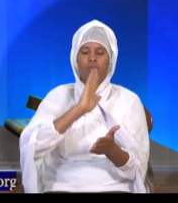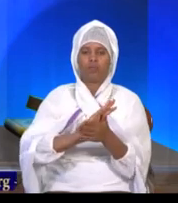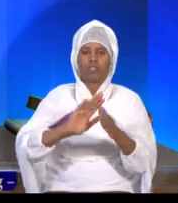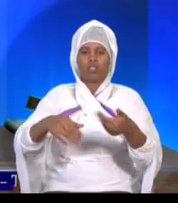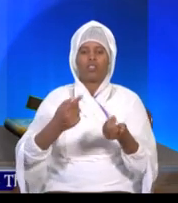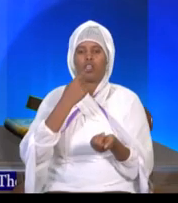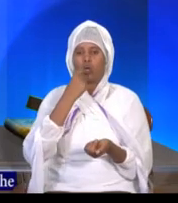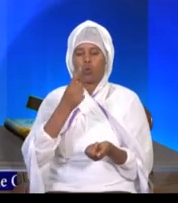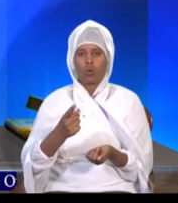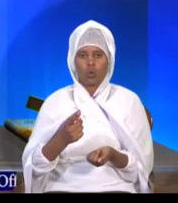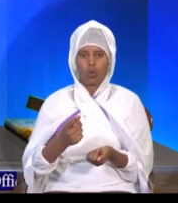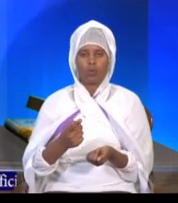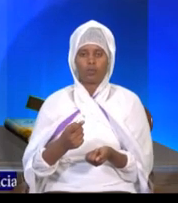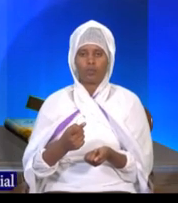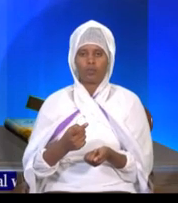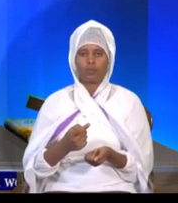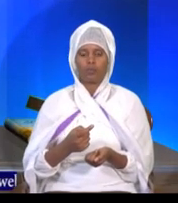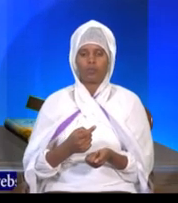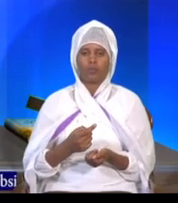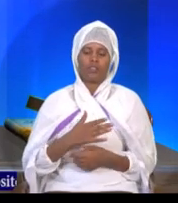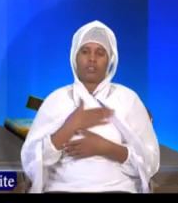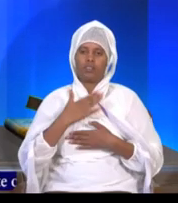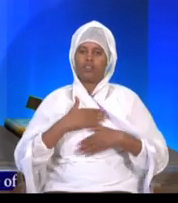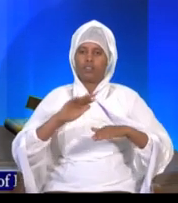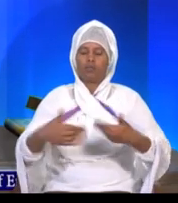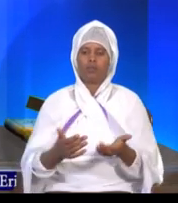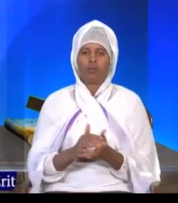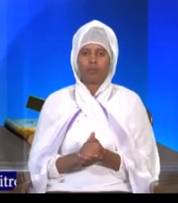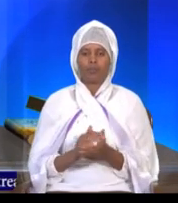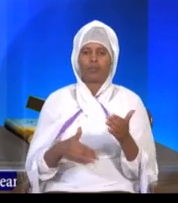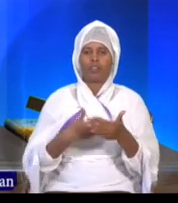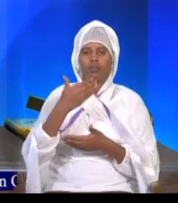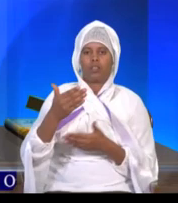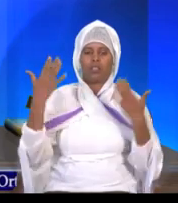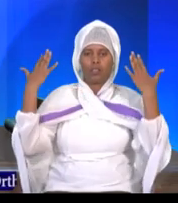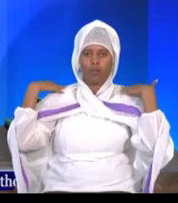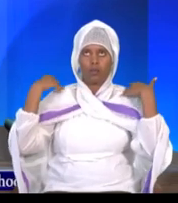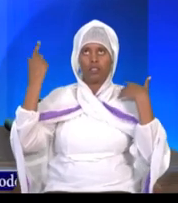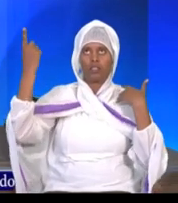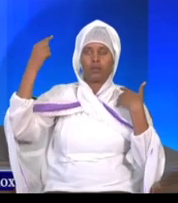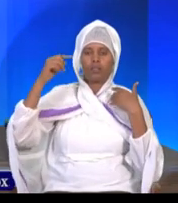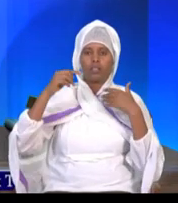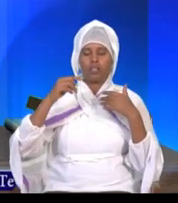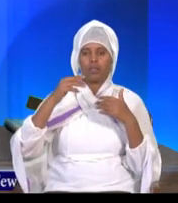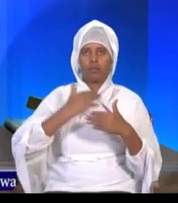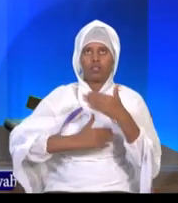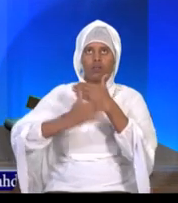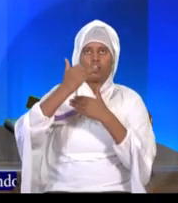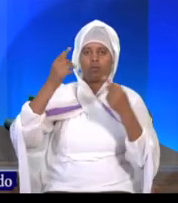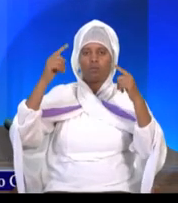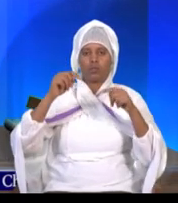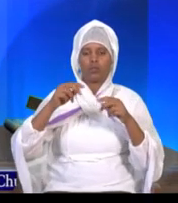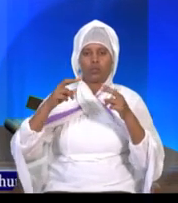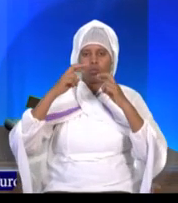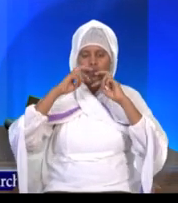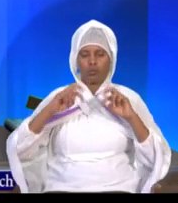ይልልካ ኣሎ ብምባል እንታይ ገበሩ ኣበሰርዎ ይብል ሽዑቡ መልኣክ እግዚኣብሔር ካብ ሰማያት ቅዱስ ቁርባን ሒዙ